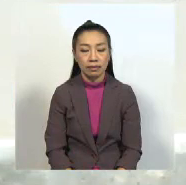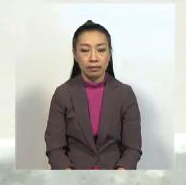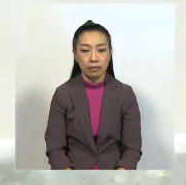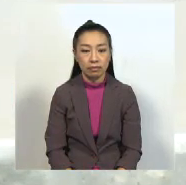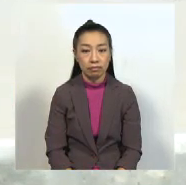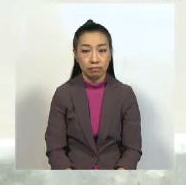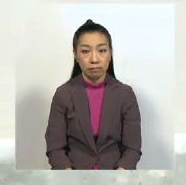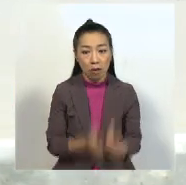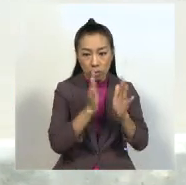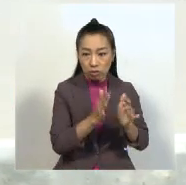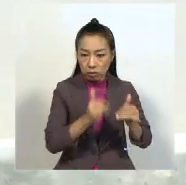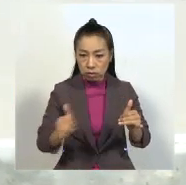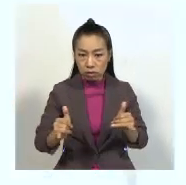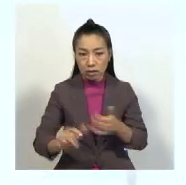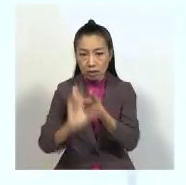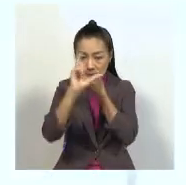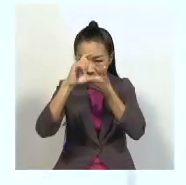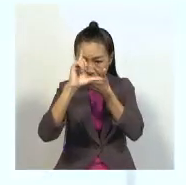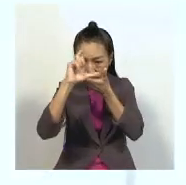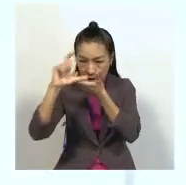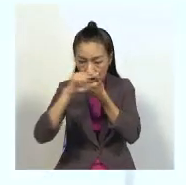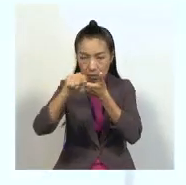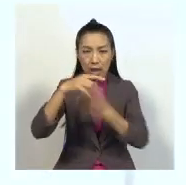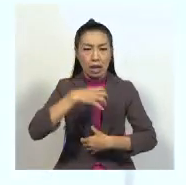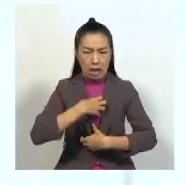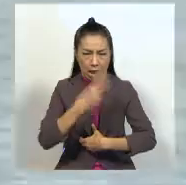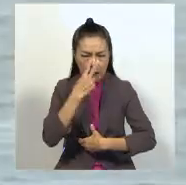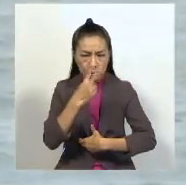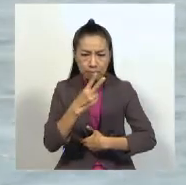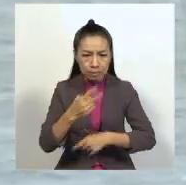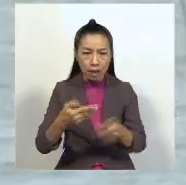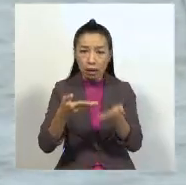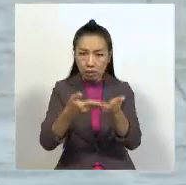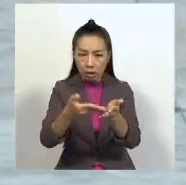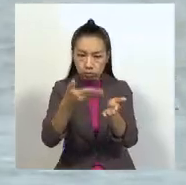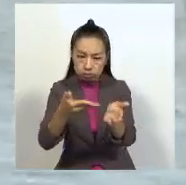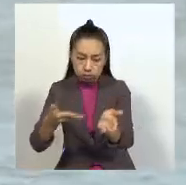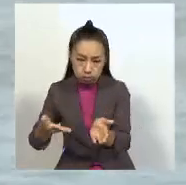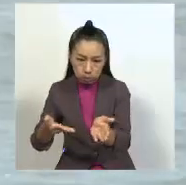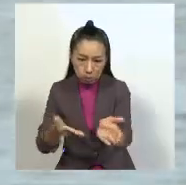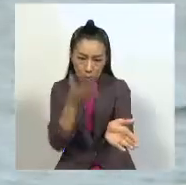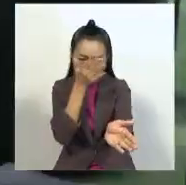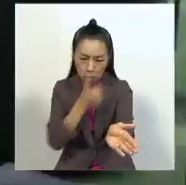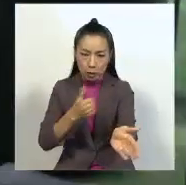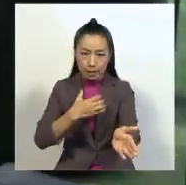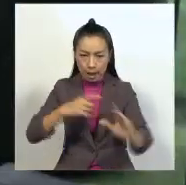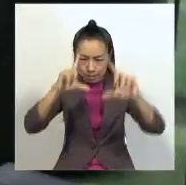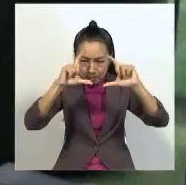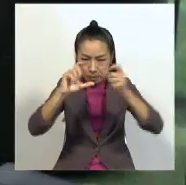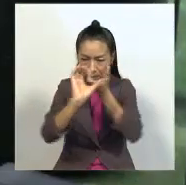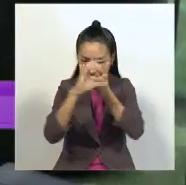บรรดาช่างภาพต่างต้องการที่จะได้ภาพริ้วขบวนพยุหยาตราทางชลมารคที่มีความสวยงามโดยแต่ละค